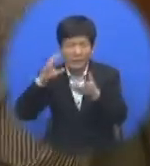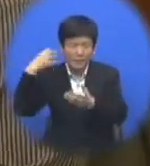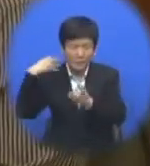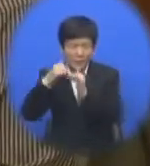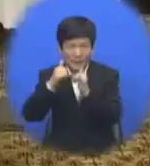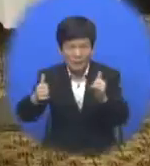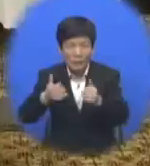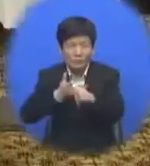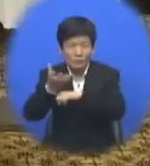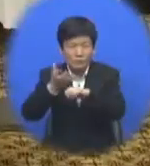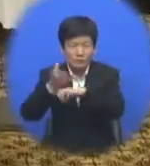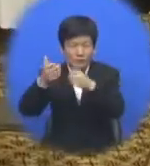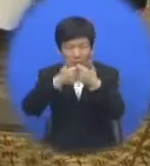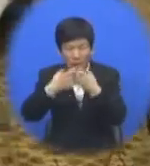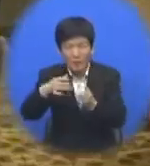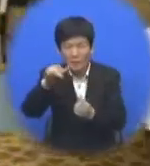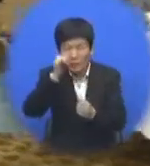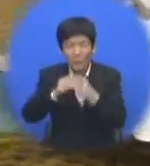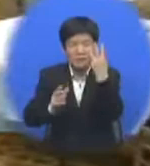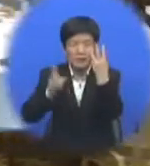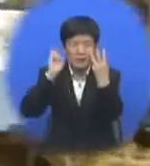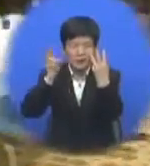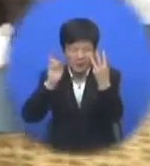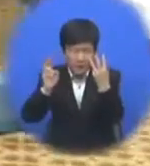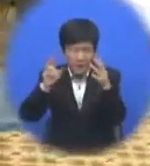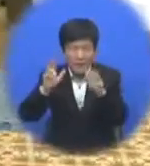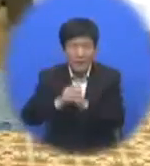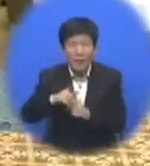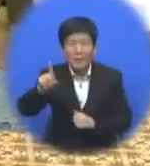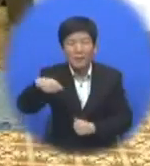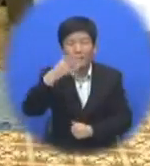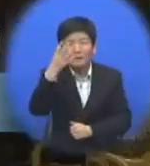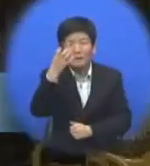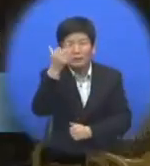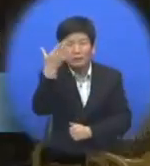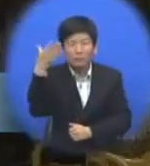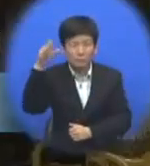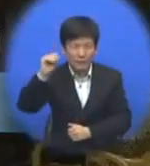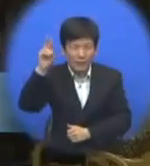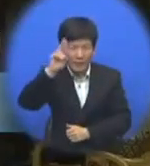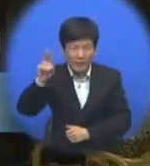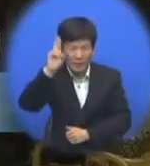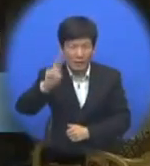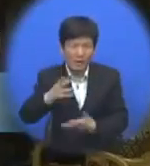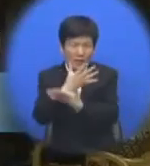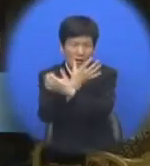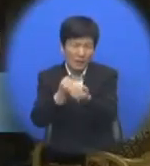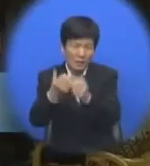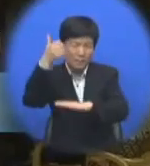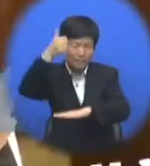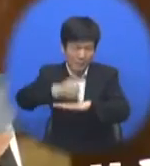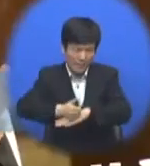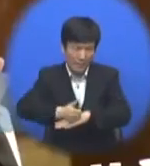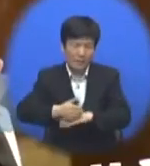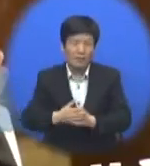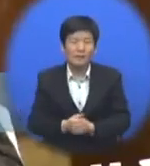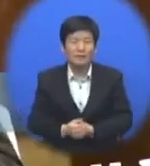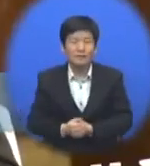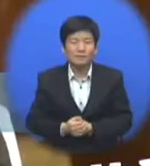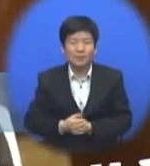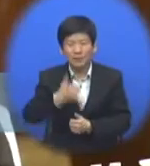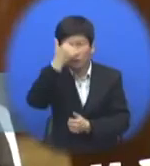상담을 벌였으며 이 가운데 세계 기업은 현재 에서 149만 달러에 이르는 계약을 체결하기도 했습니다